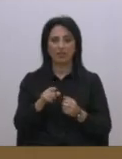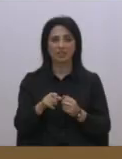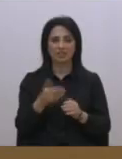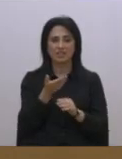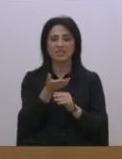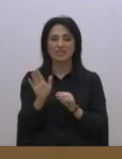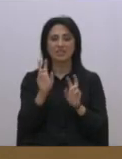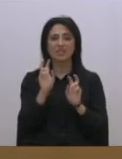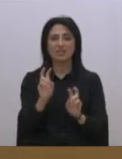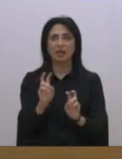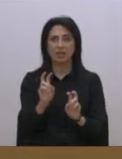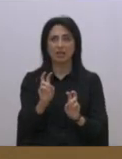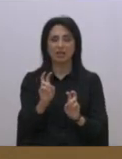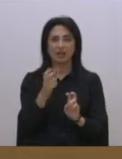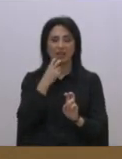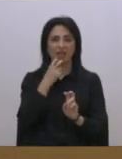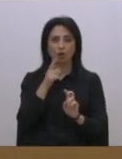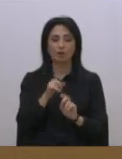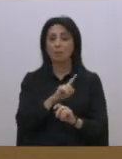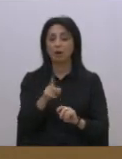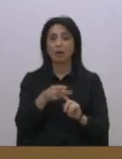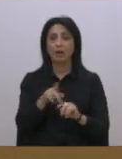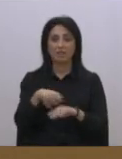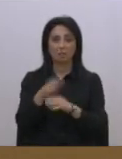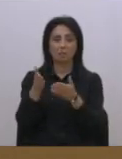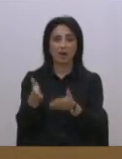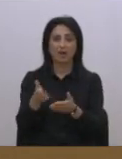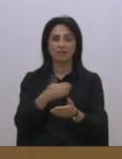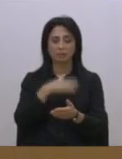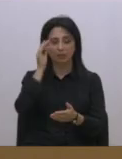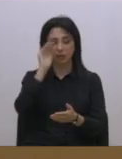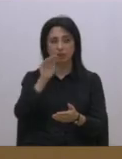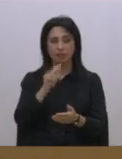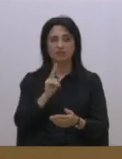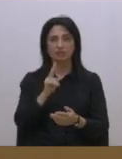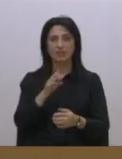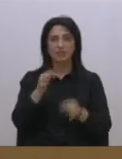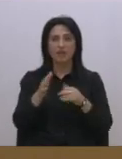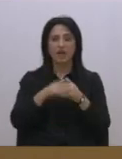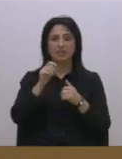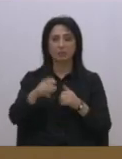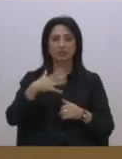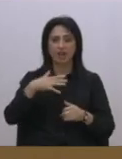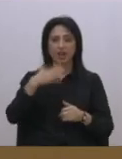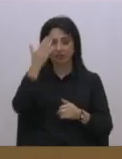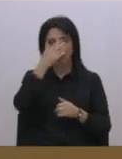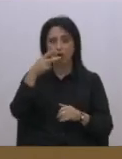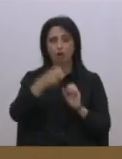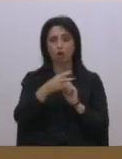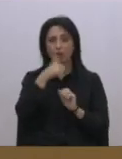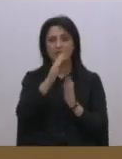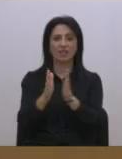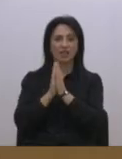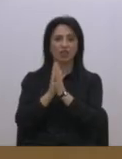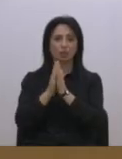ცალკე ირონია არის, მაგრამ ეს ის პარტია არის, მინდა შეგახსენოთ, რომლის გასამართლებასაც ქართველი ხალხი 2012 წლიდან